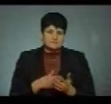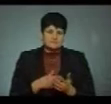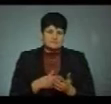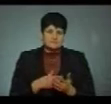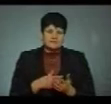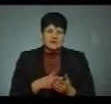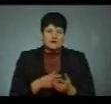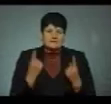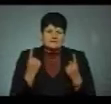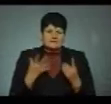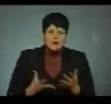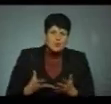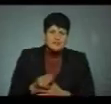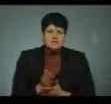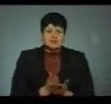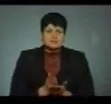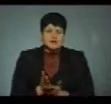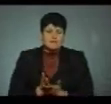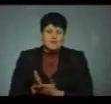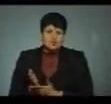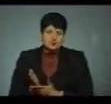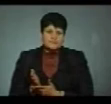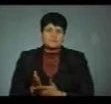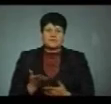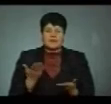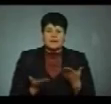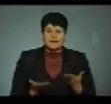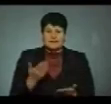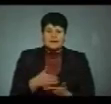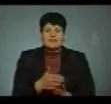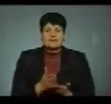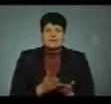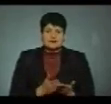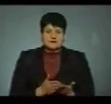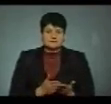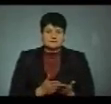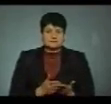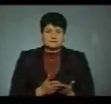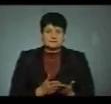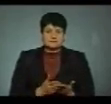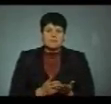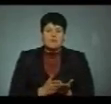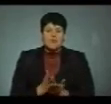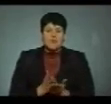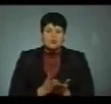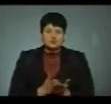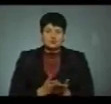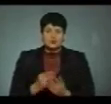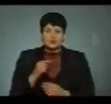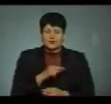непосильна оплата за ці послуги, але якістю послуг